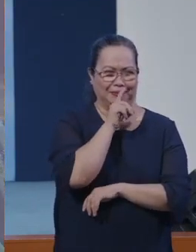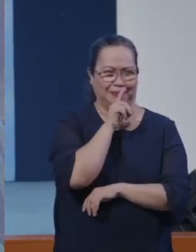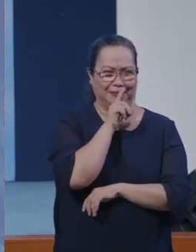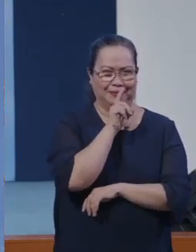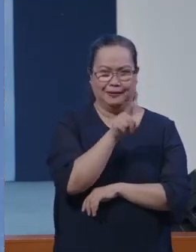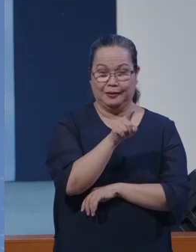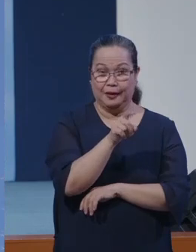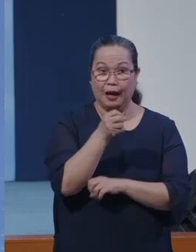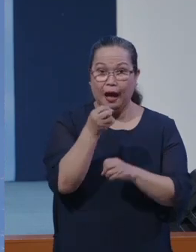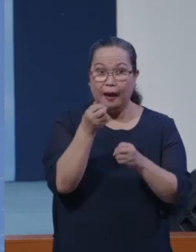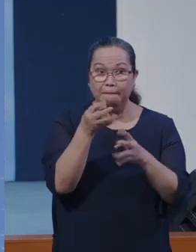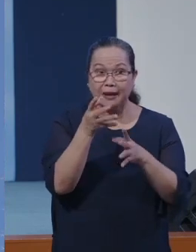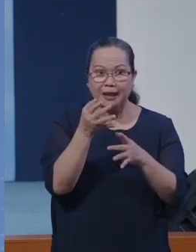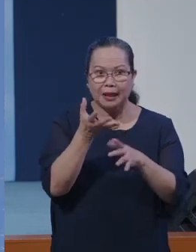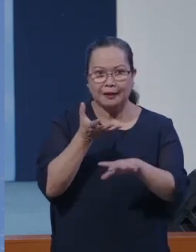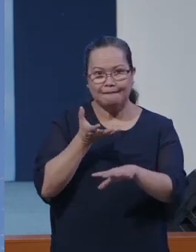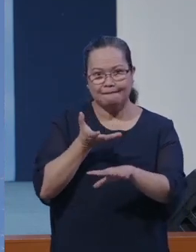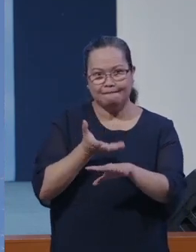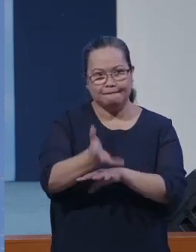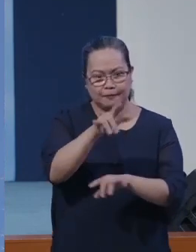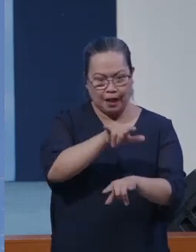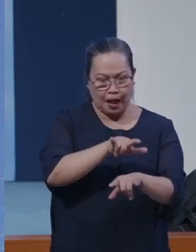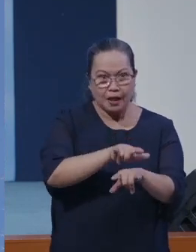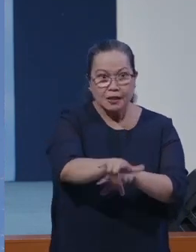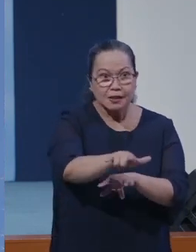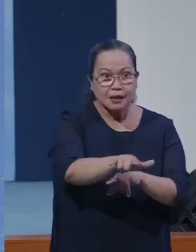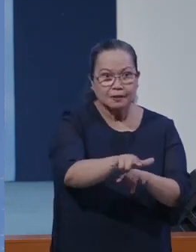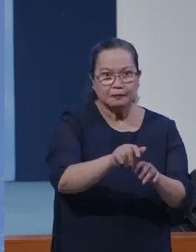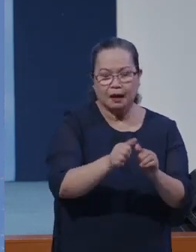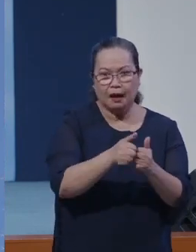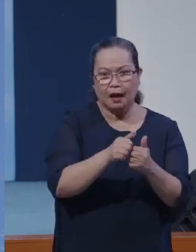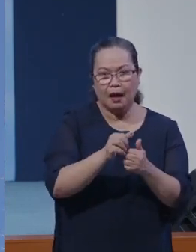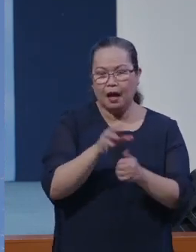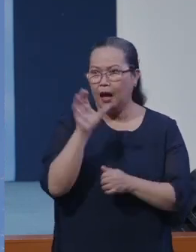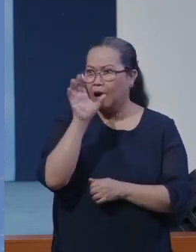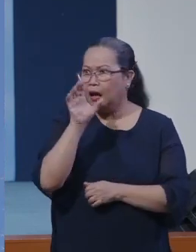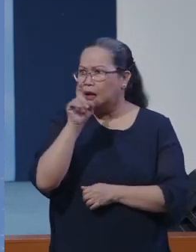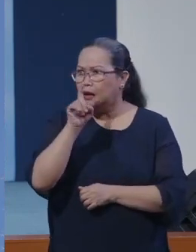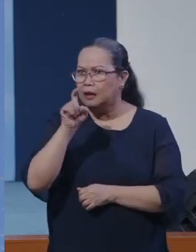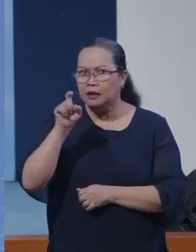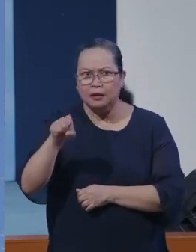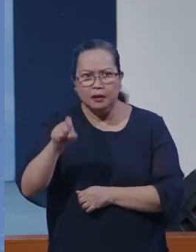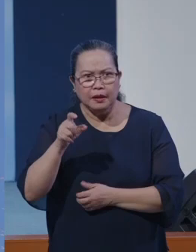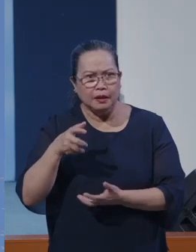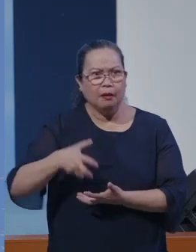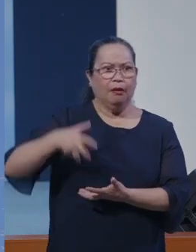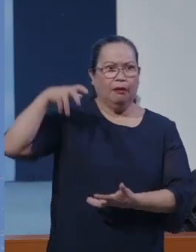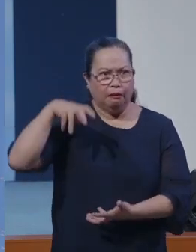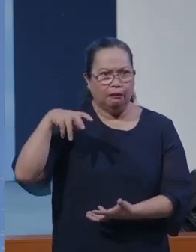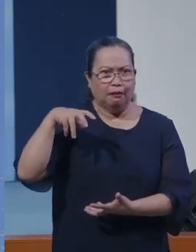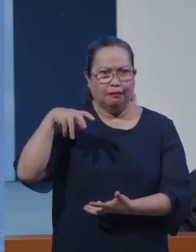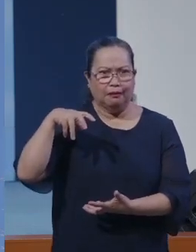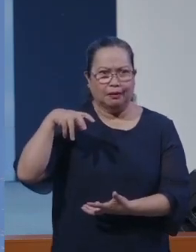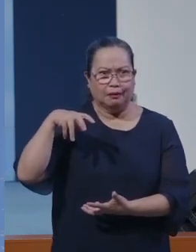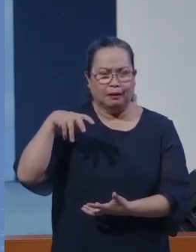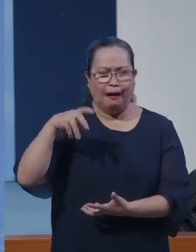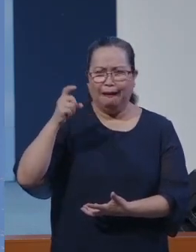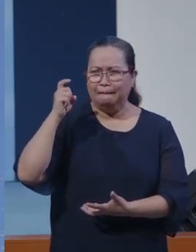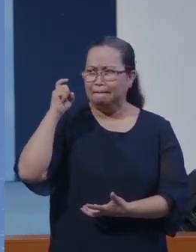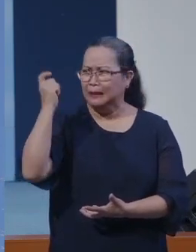ang nai-scam. Naghahanap ng paraan para yumaman ng mabilis.